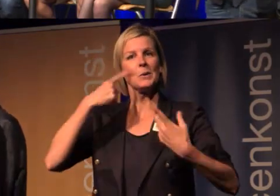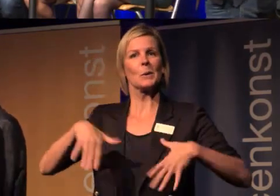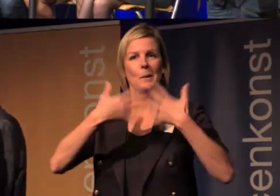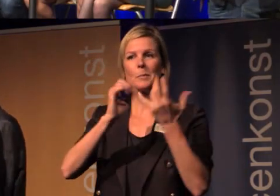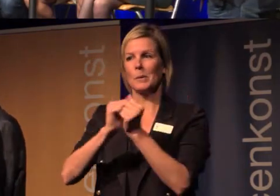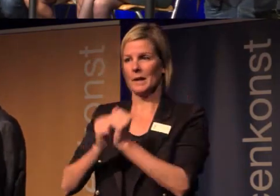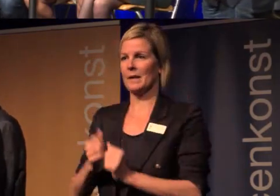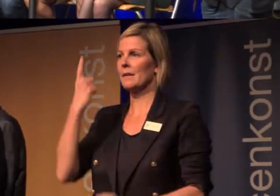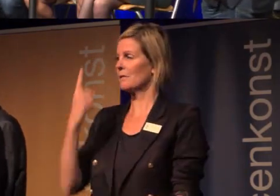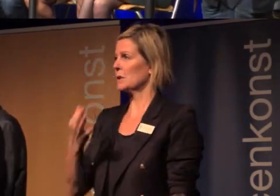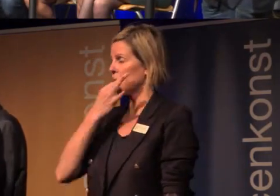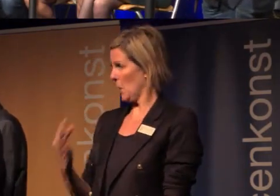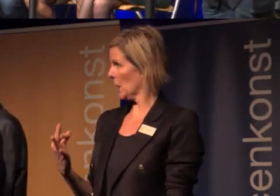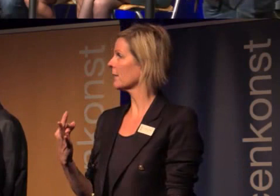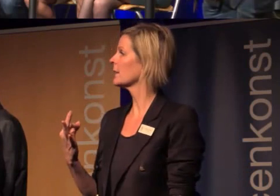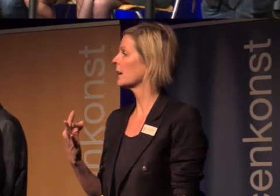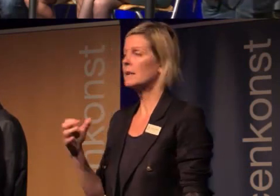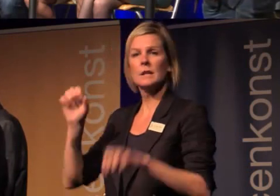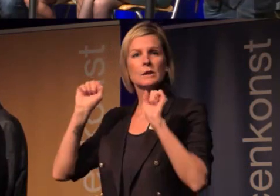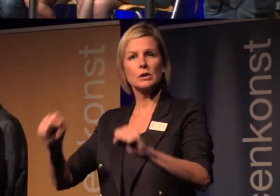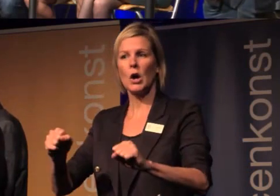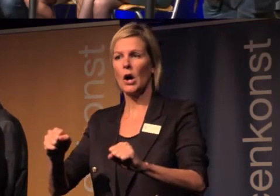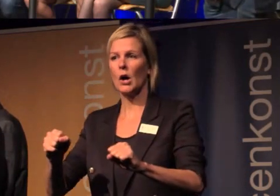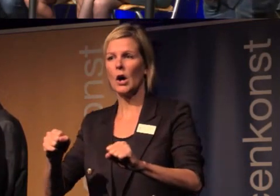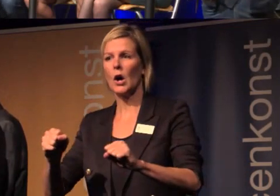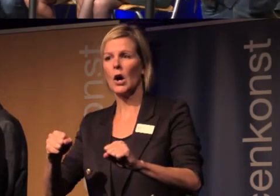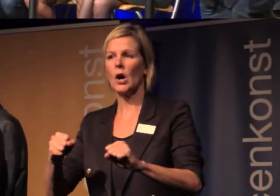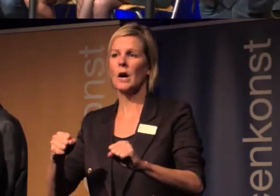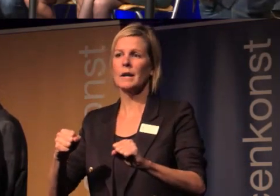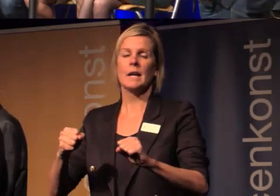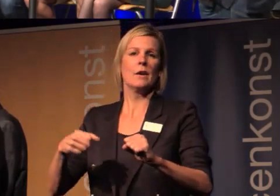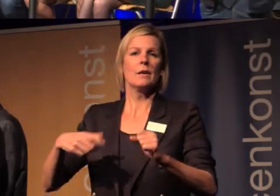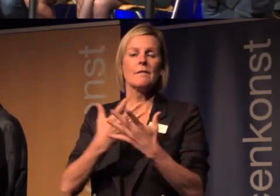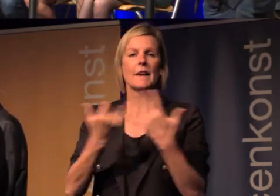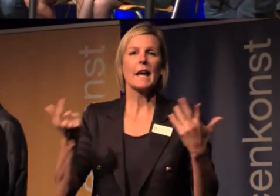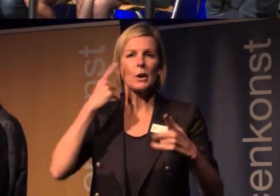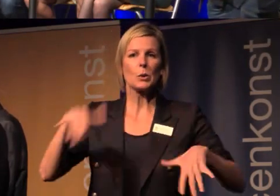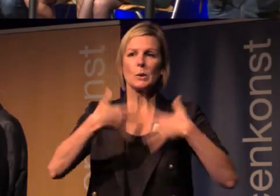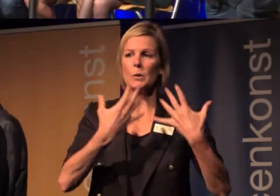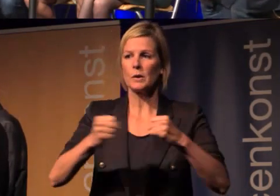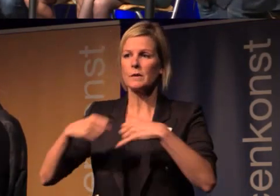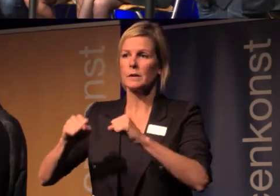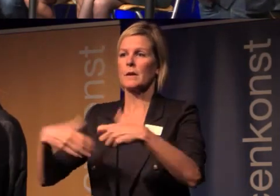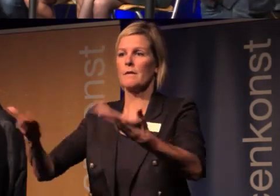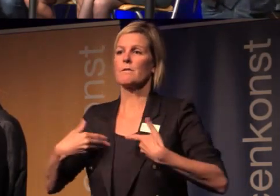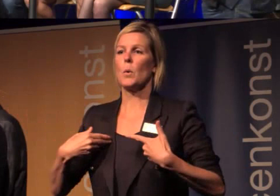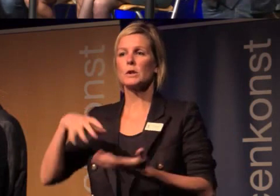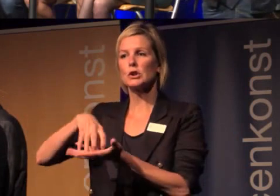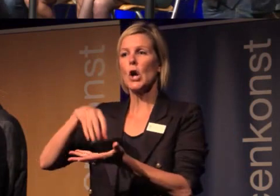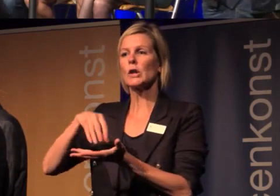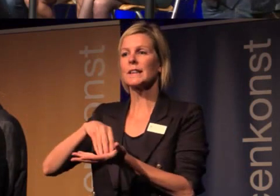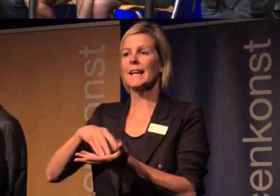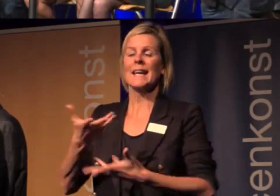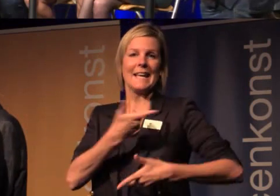Den första frågan lyder som följer. Ska framstående kulturutövare kunna erbjudas statlig inkomstgaranti,